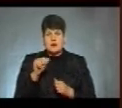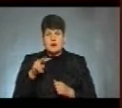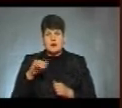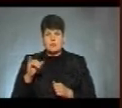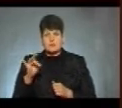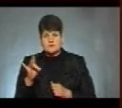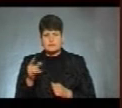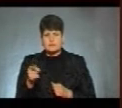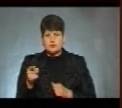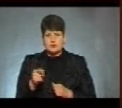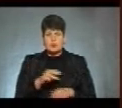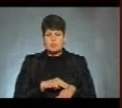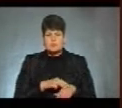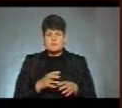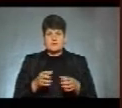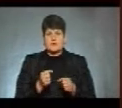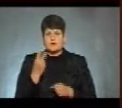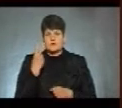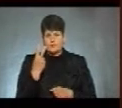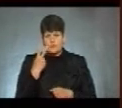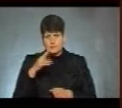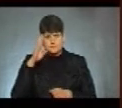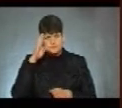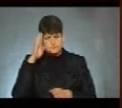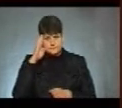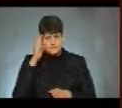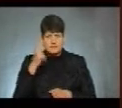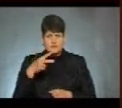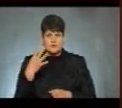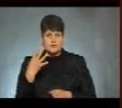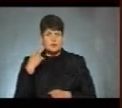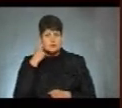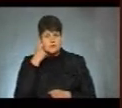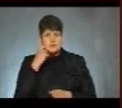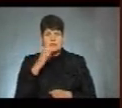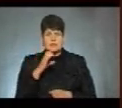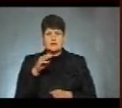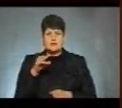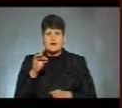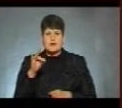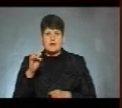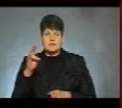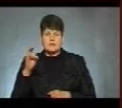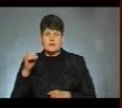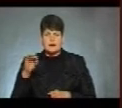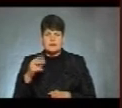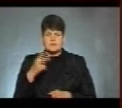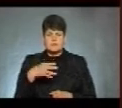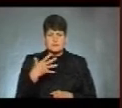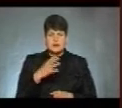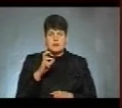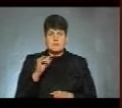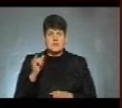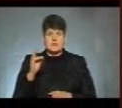Тернополі. Поліція затримала двох підозрюваних у скоєнні злочину – 24-річного Сергія Терендеха та 25-річного Володимира